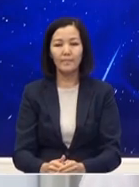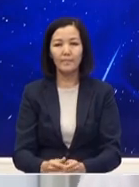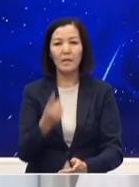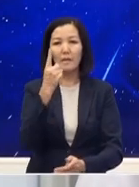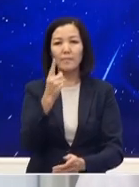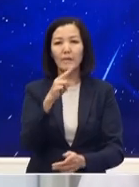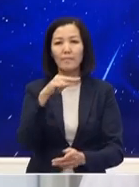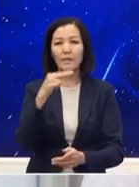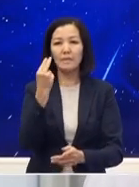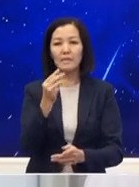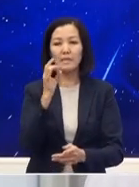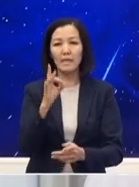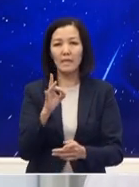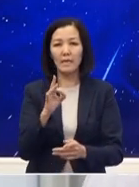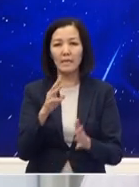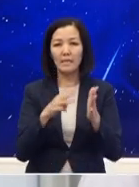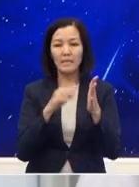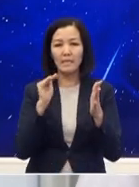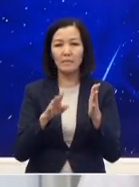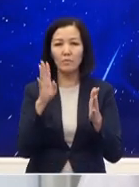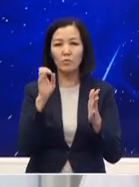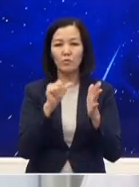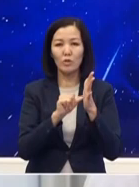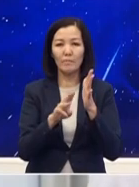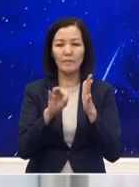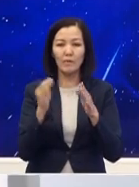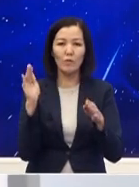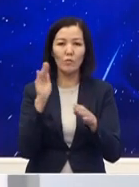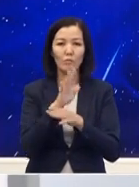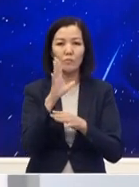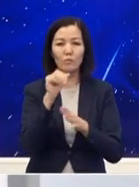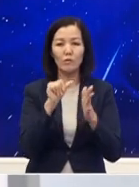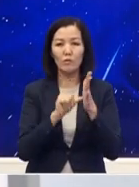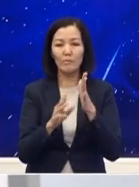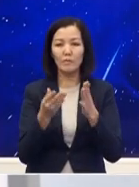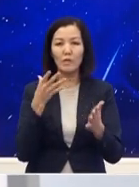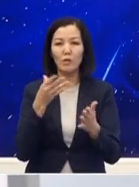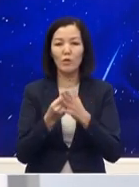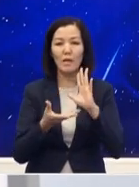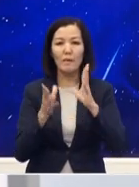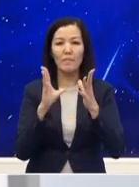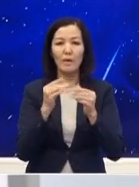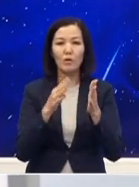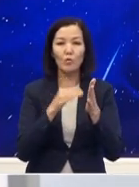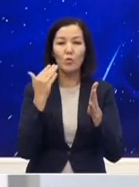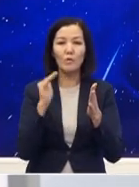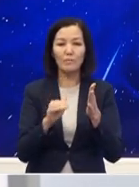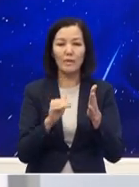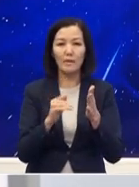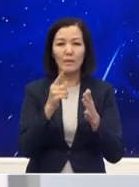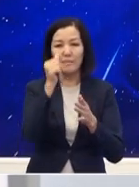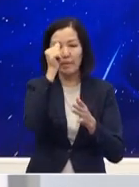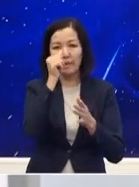Бір ПЦР анализ бағасы 8460 теңге, тағы қосымша 560 теңге төлейді, барлығы 9000 шамасында. Бұл соңғы бір